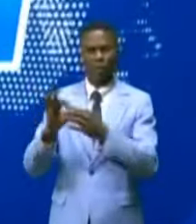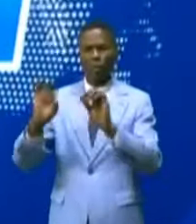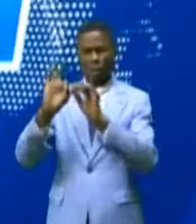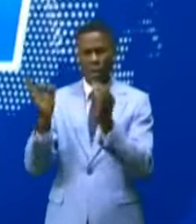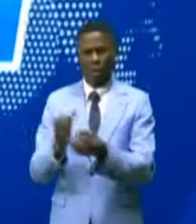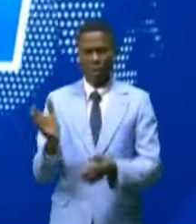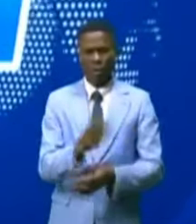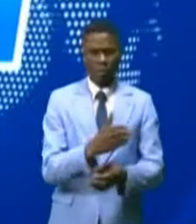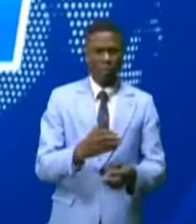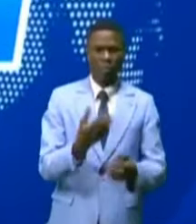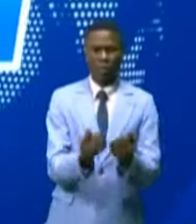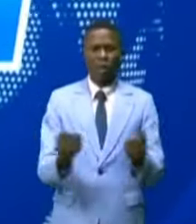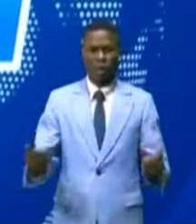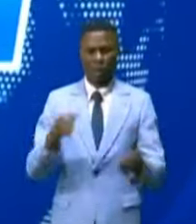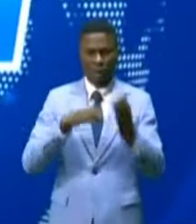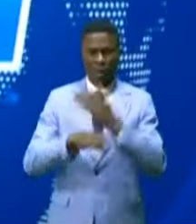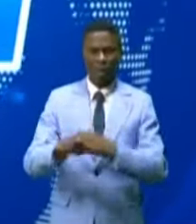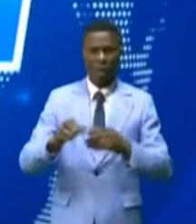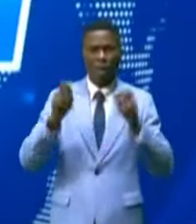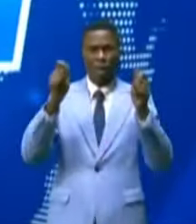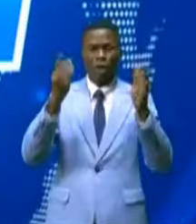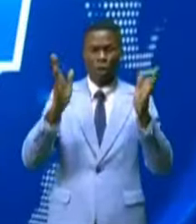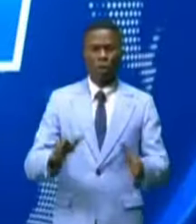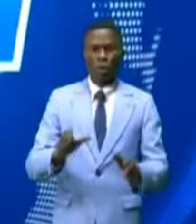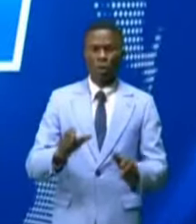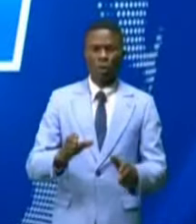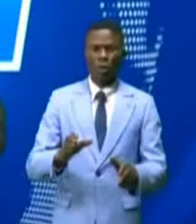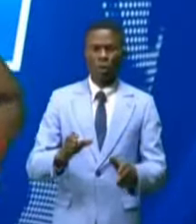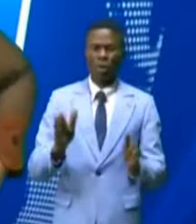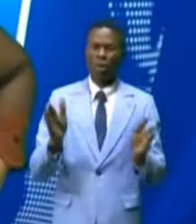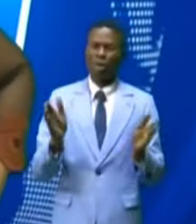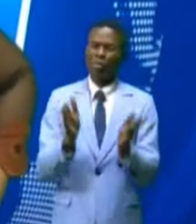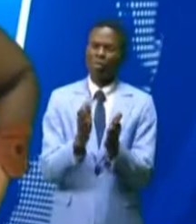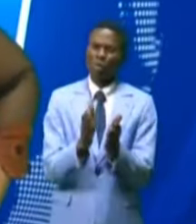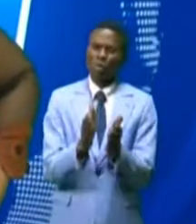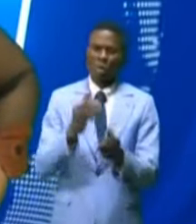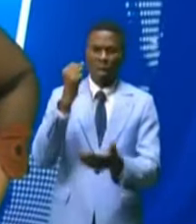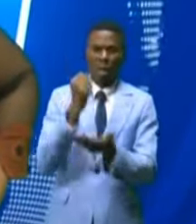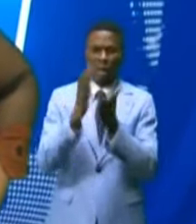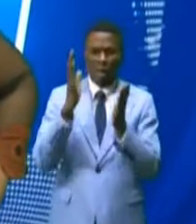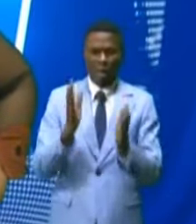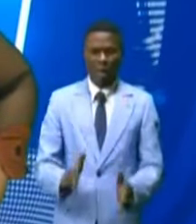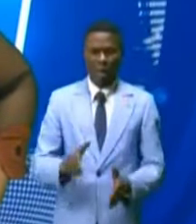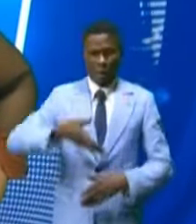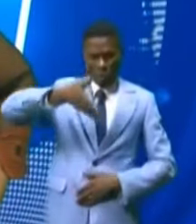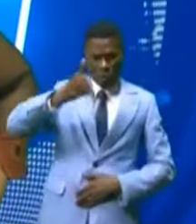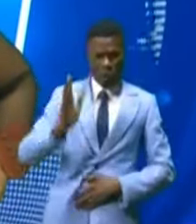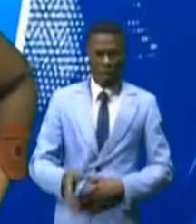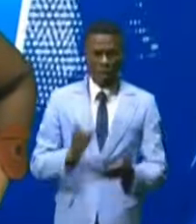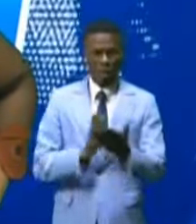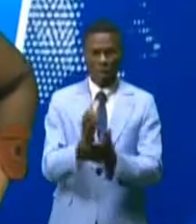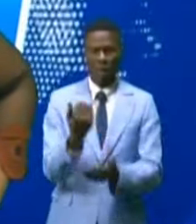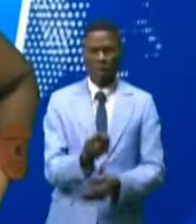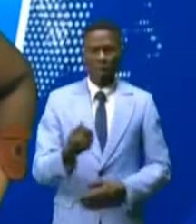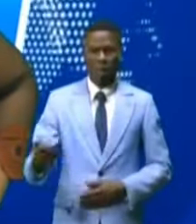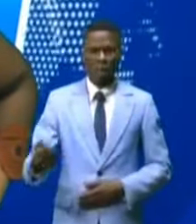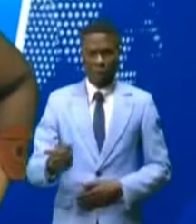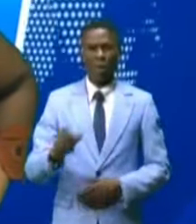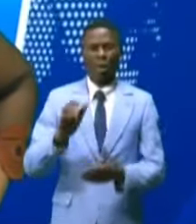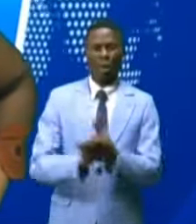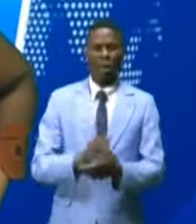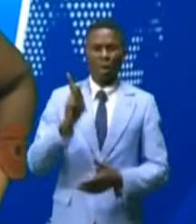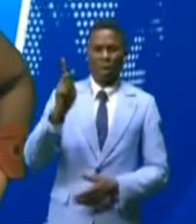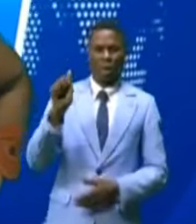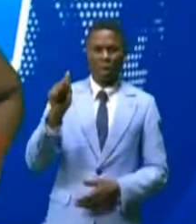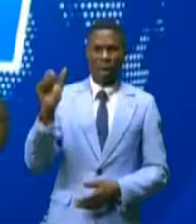taux d'accès des enfants dans les médias en RDC est très faible. L'ambassadeur spécial pour les droits de l'enfant, Thierry Kasongo, l'a